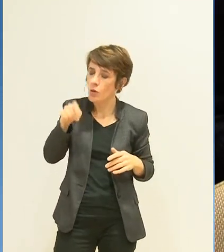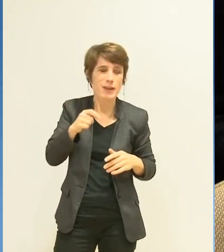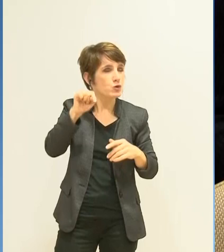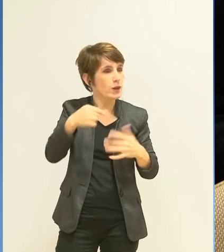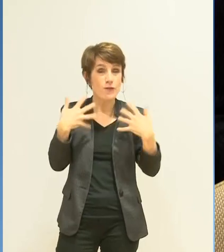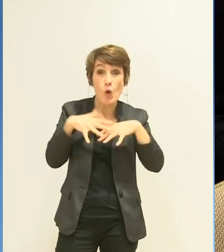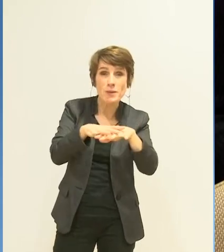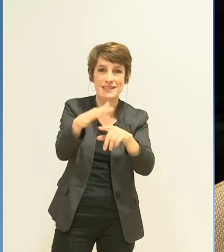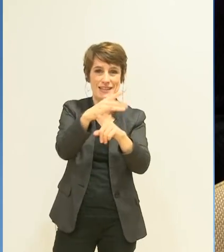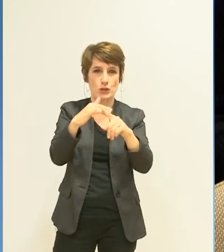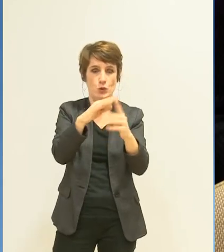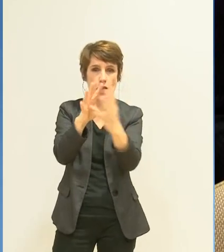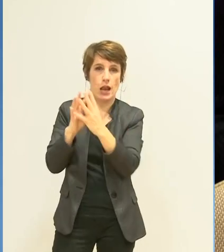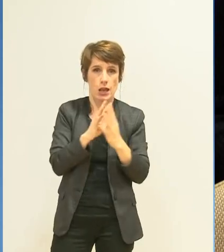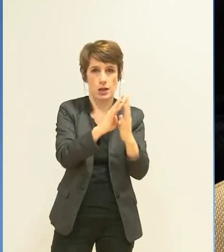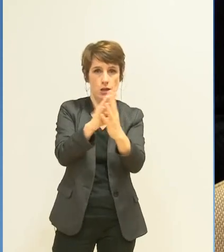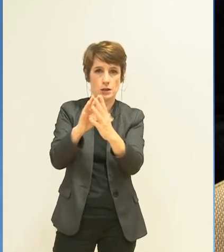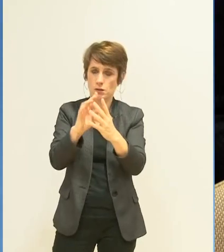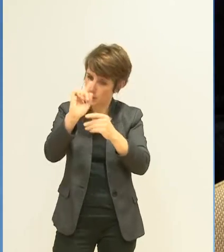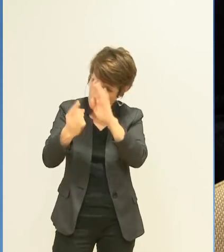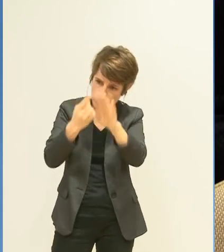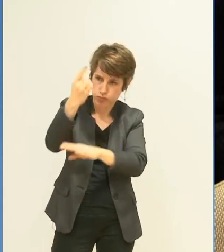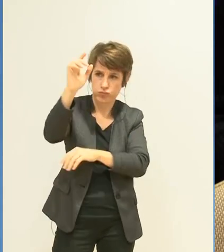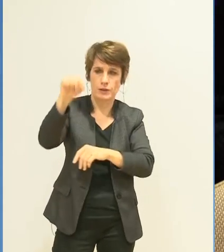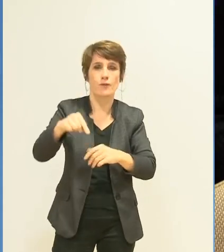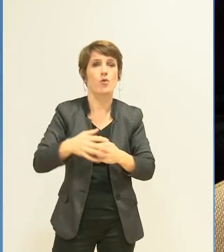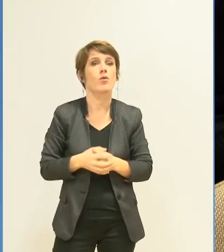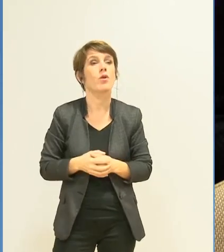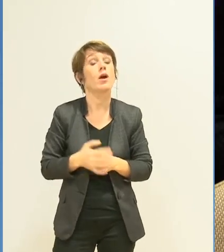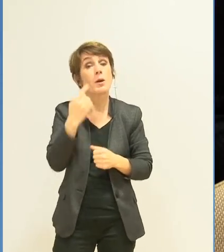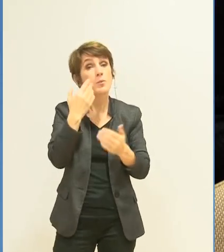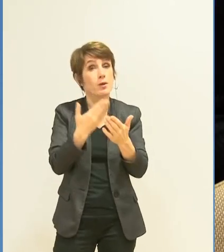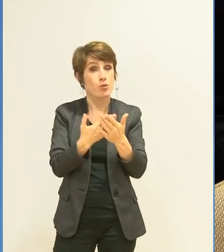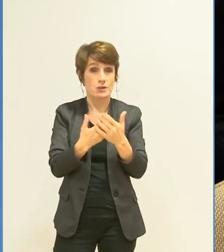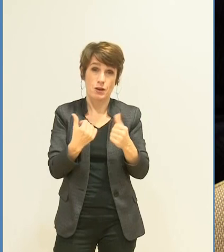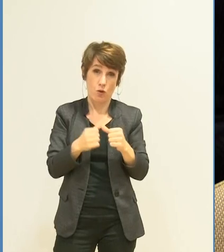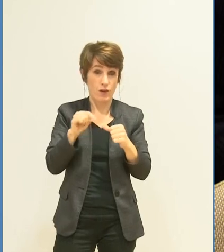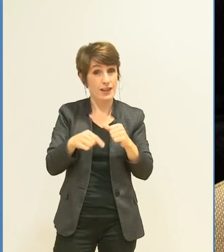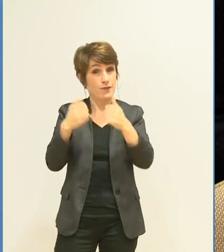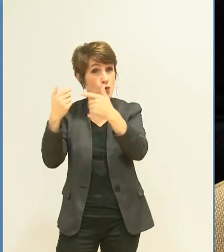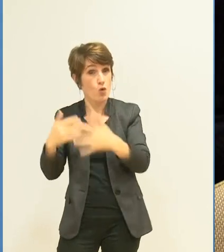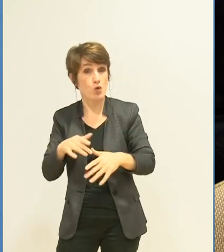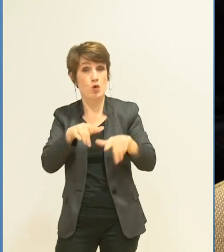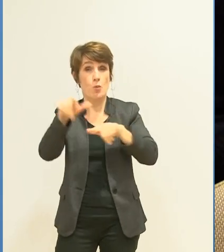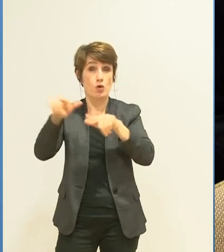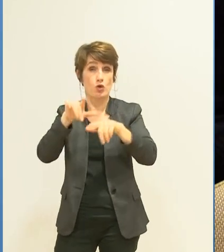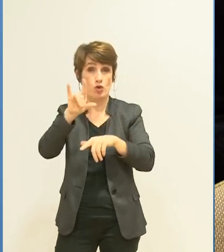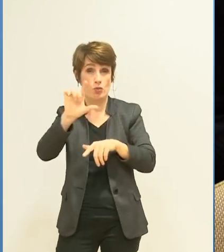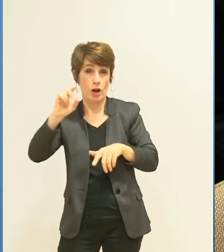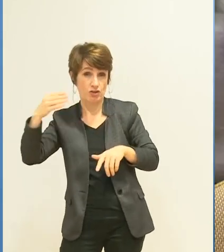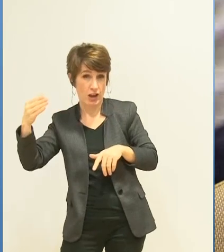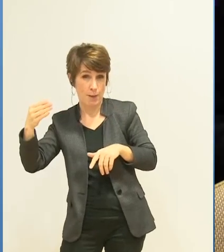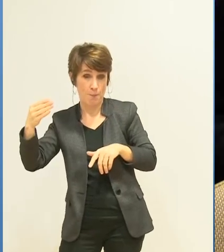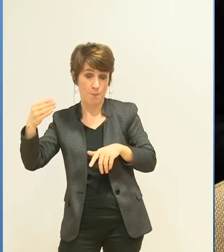nécessité elle doit être préservé le dans le temps pour cela il faut limiter le nombre de logements sociaux dans les quartiers au dessus du seuil de